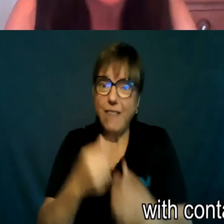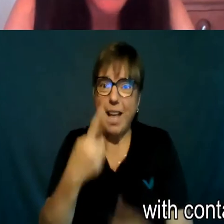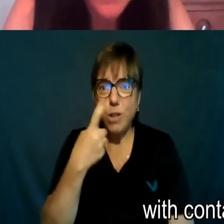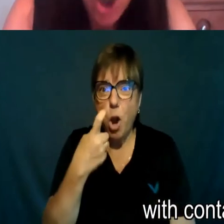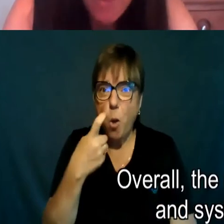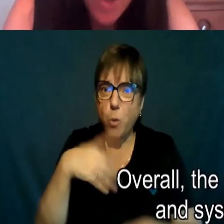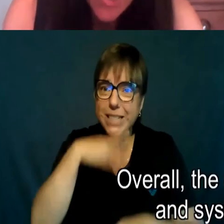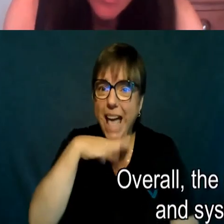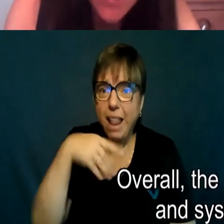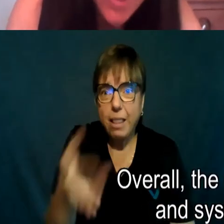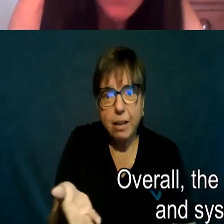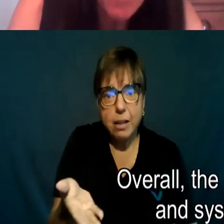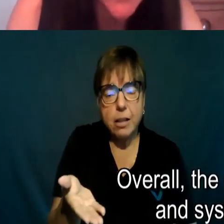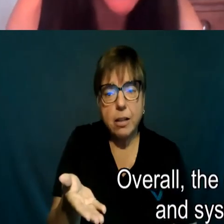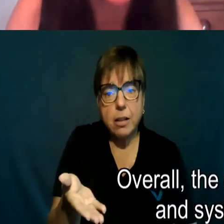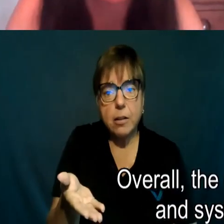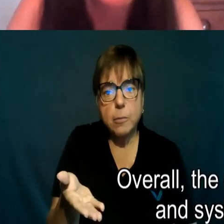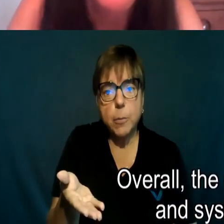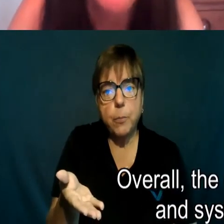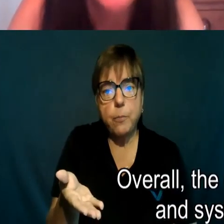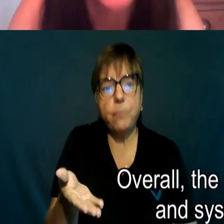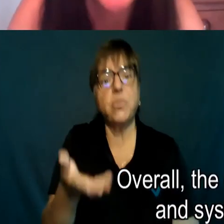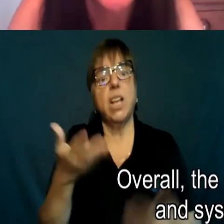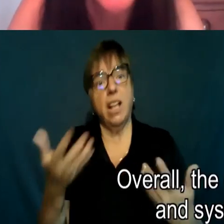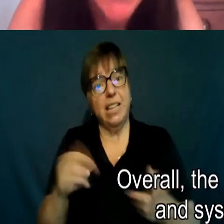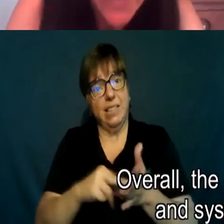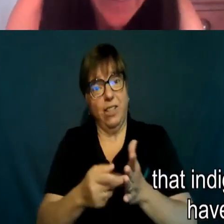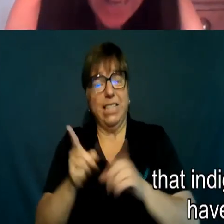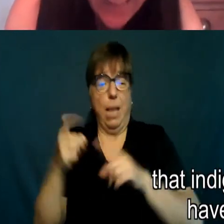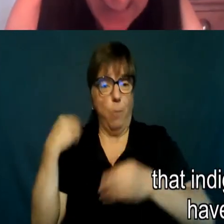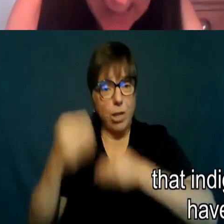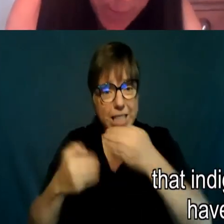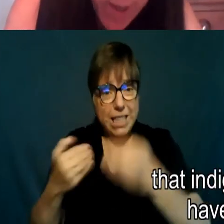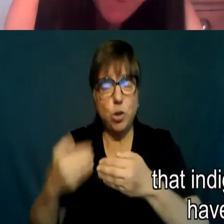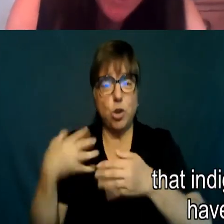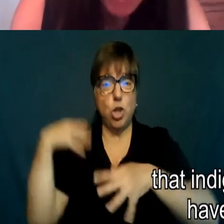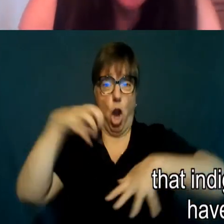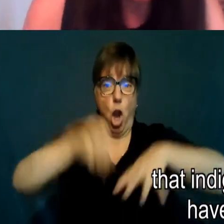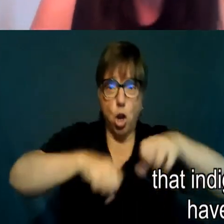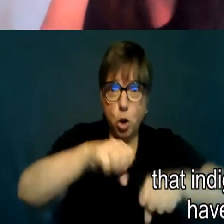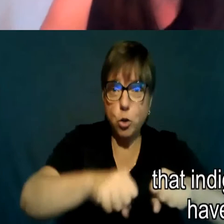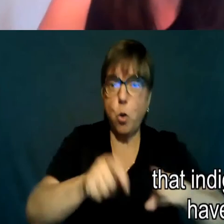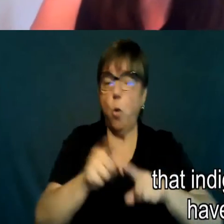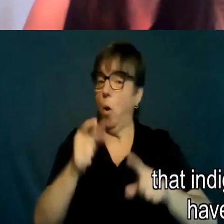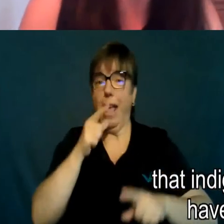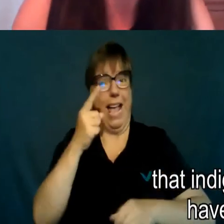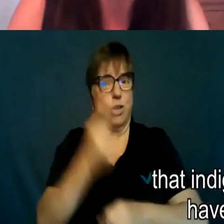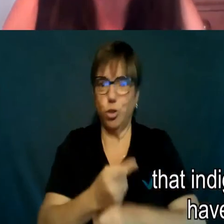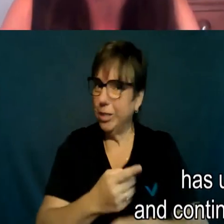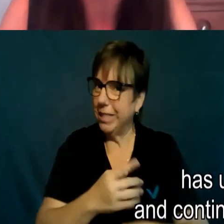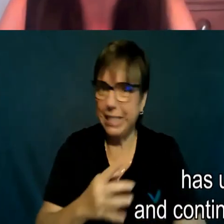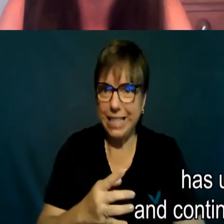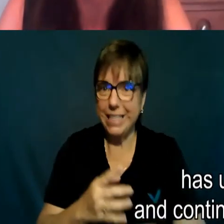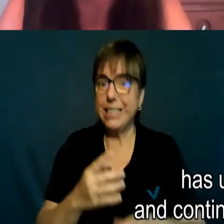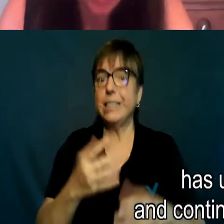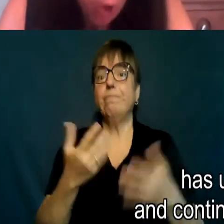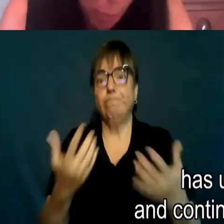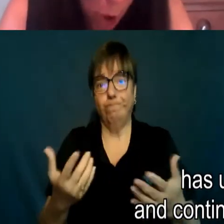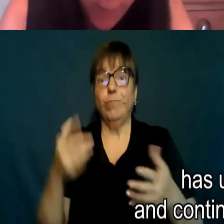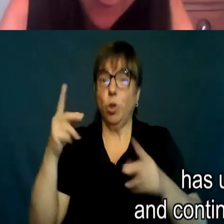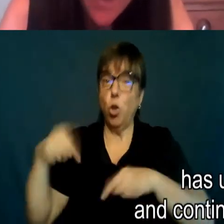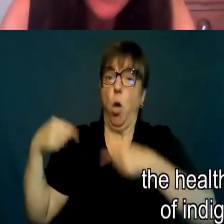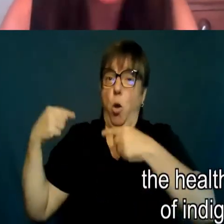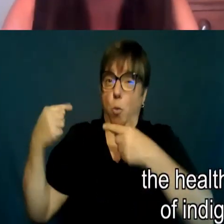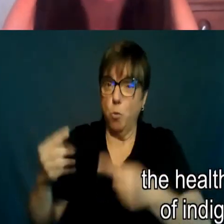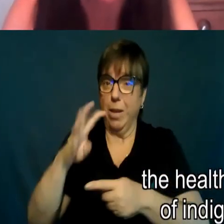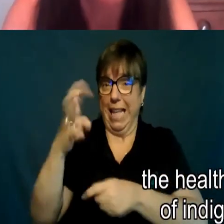contaminée. En somme, l'ensemble des processus coloniaux et des injustices systémiques vécus par les peuples autochtones ont compromis et continué de